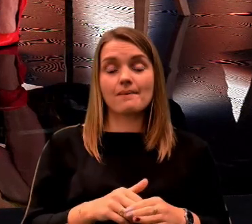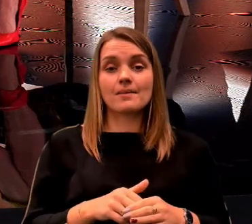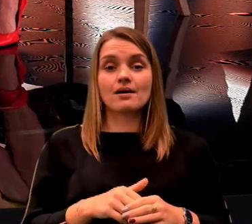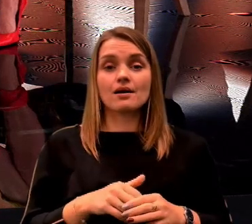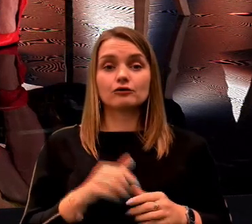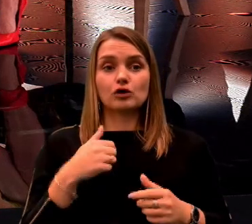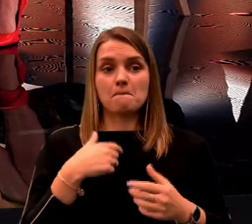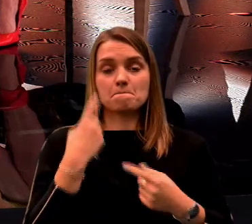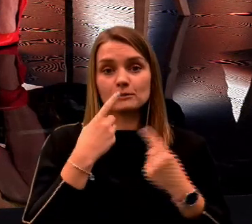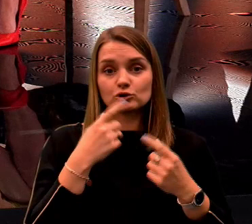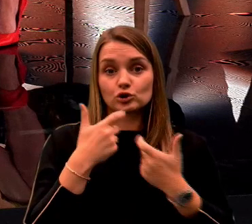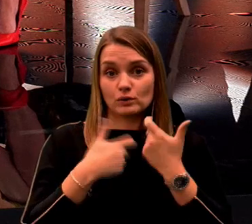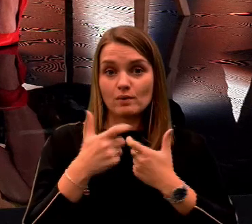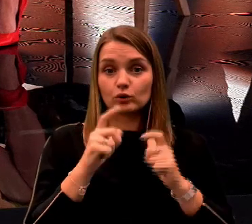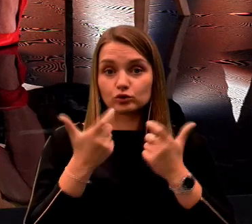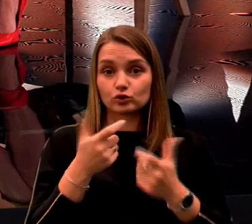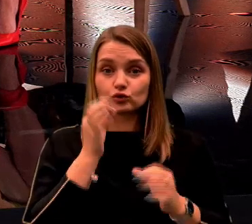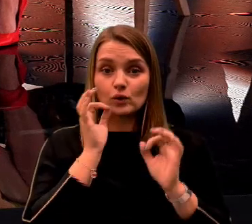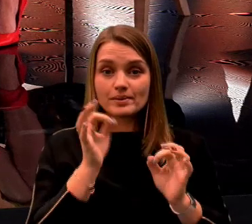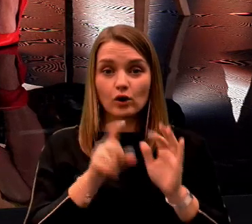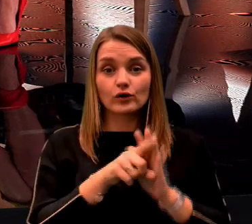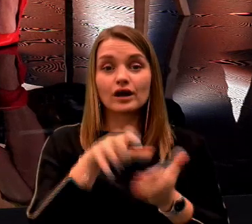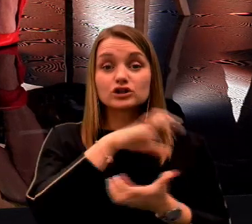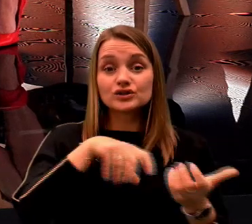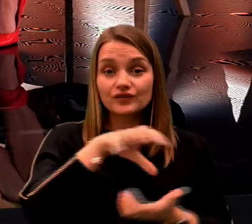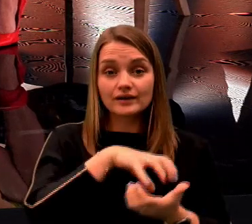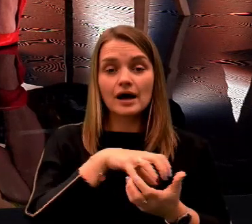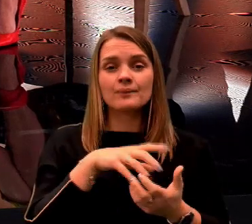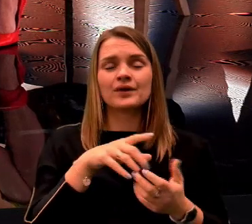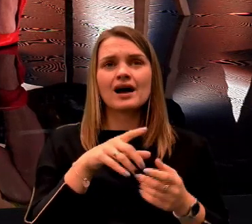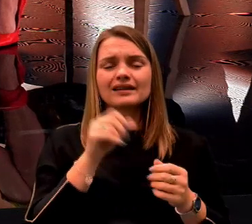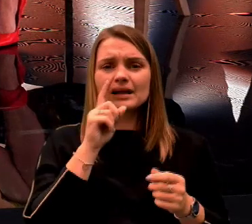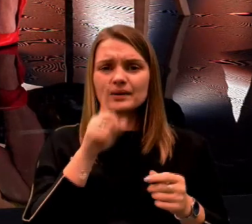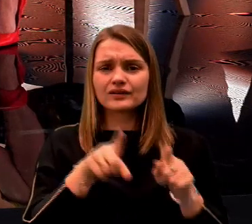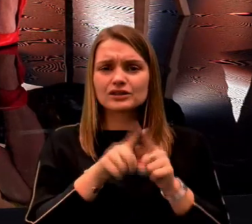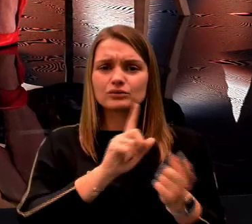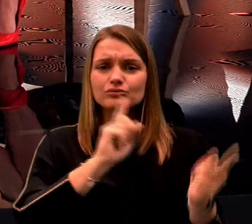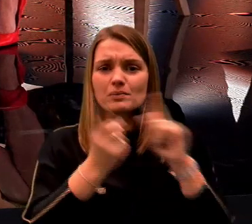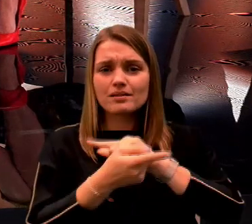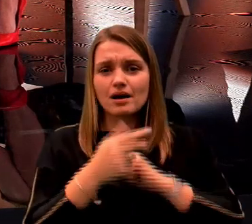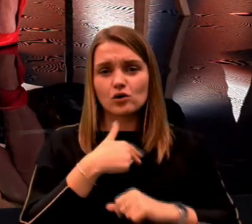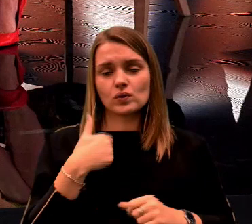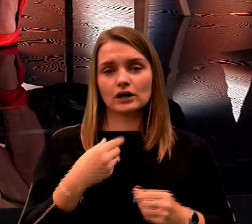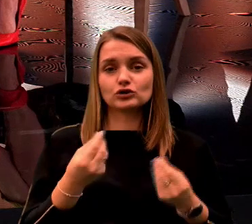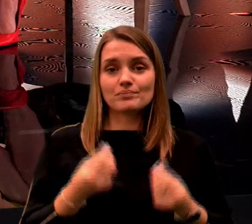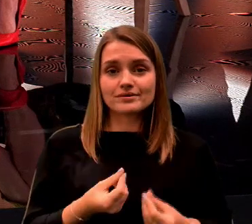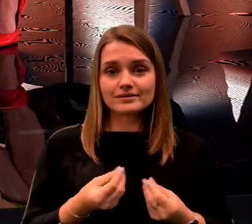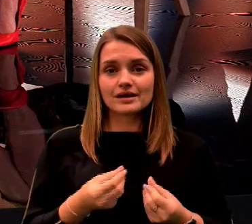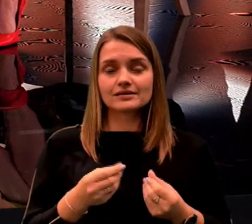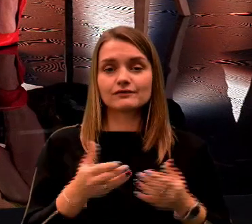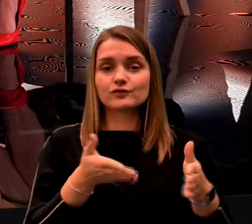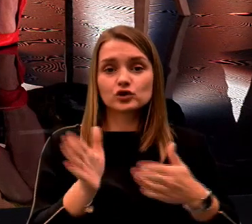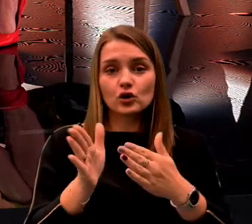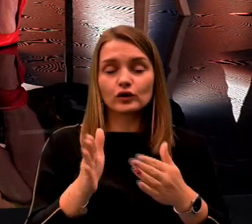robimy coś dobrego dla świata, ale też tak naprawdę przemieniają nasz biznes w taką stronę, że to my rzeczywiście jesteśmy